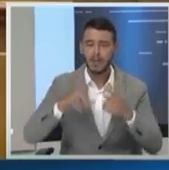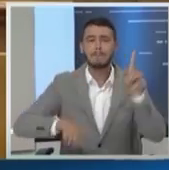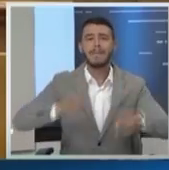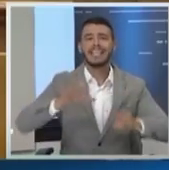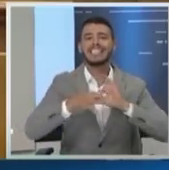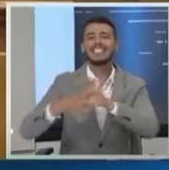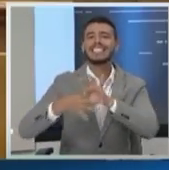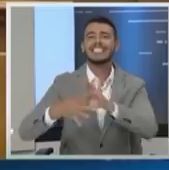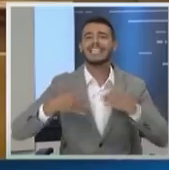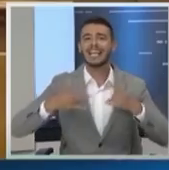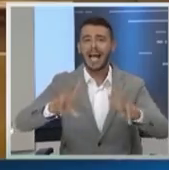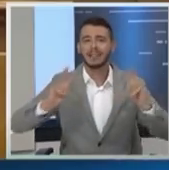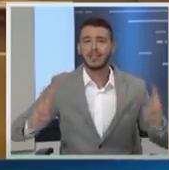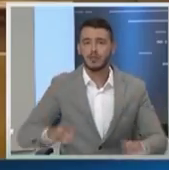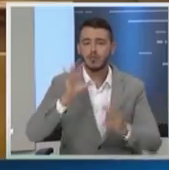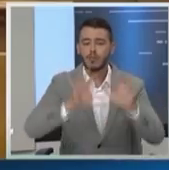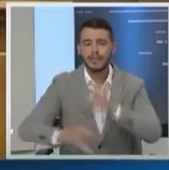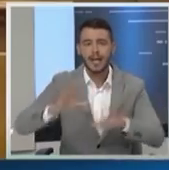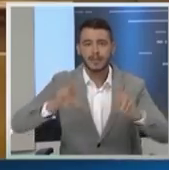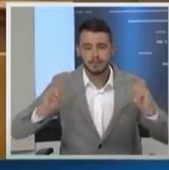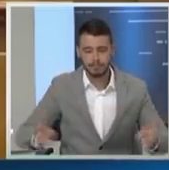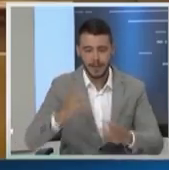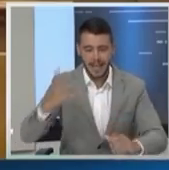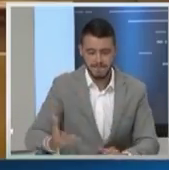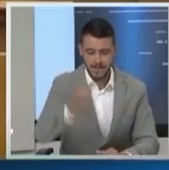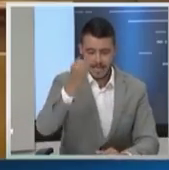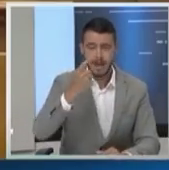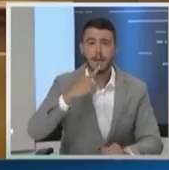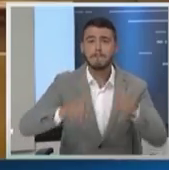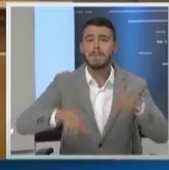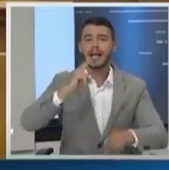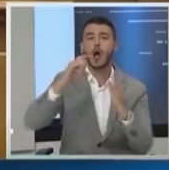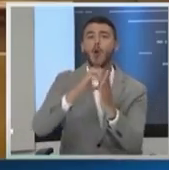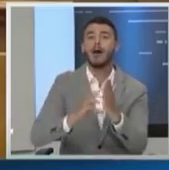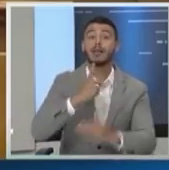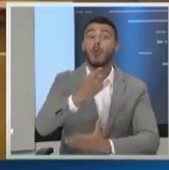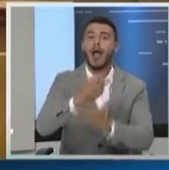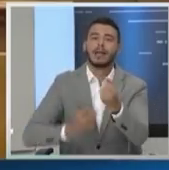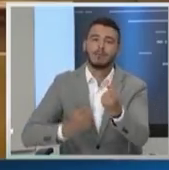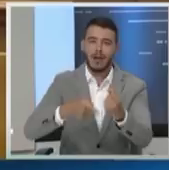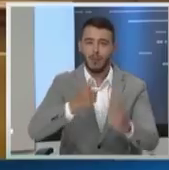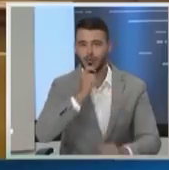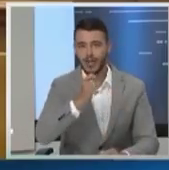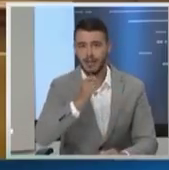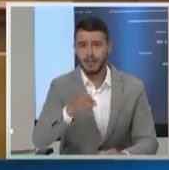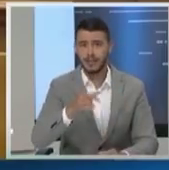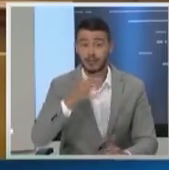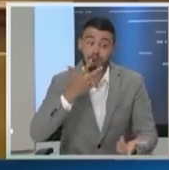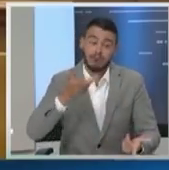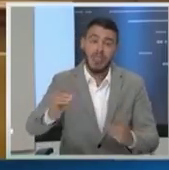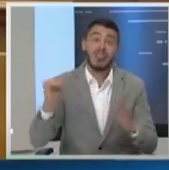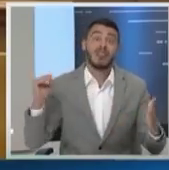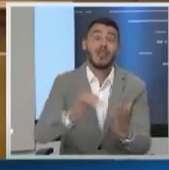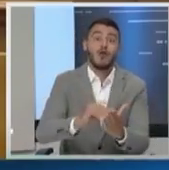μου και έψαξαν και βρήκανε ότι μιλάτε, δεν το βάλατε αυτό στο